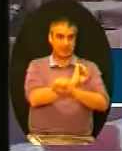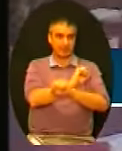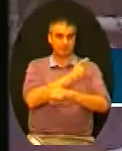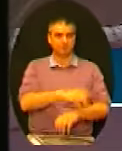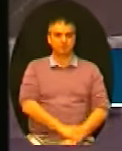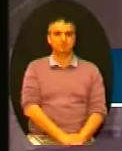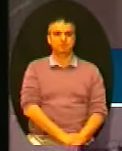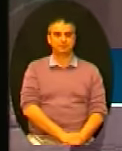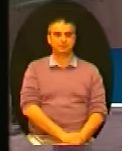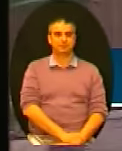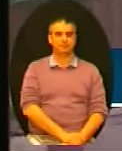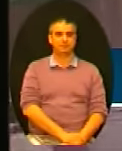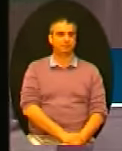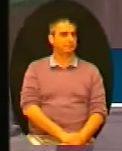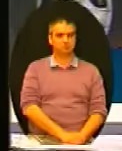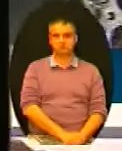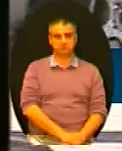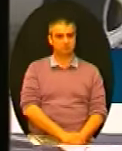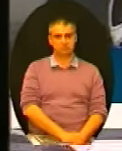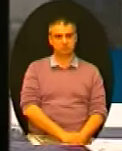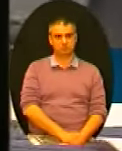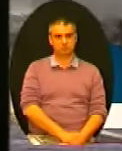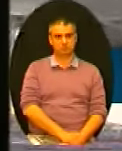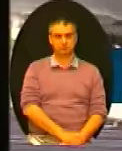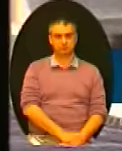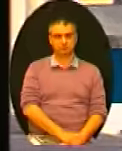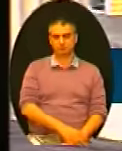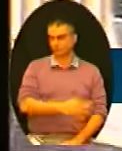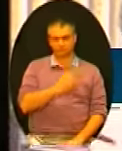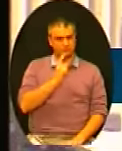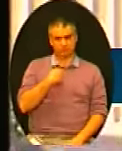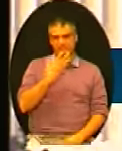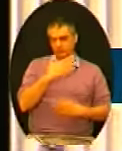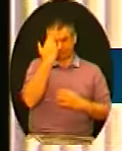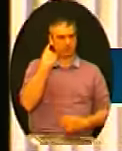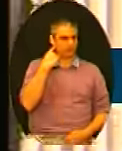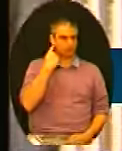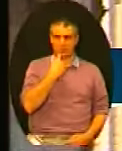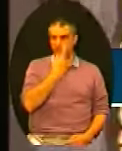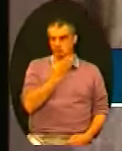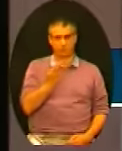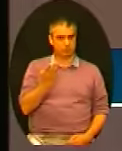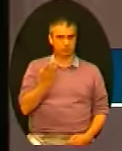בשערי כלא מעשיהו. לא ראיתי את התמונה, אבל מספיק לשמוע את הדיווחים